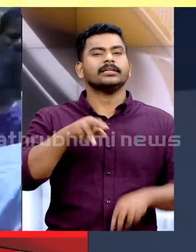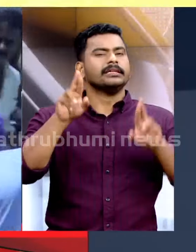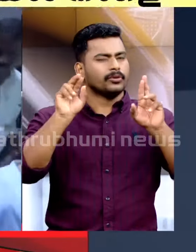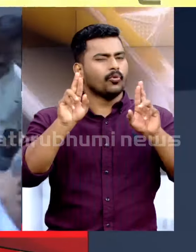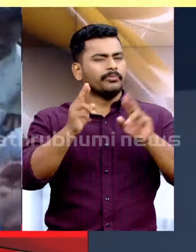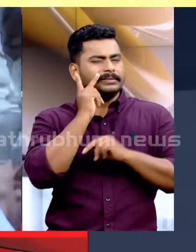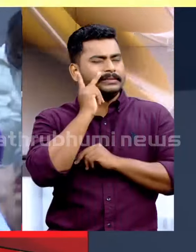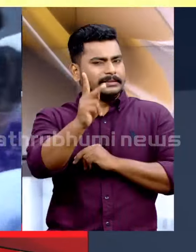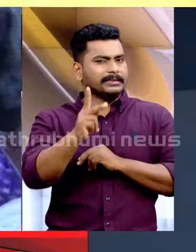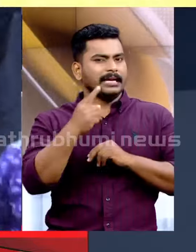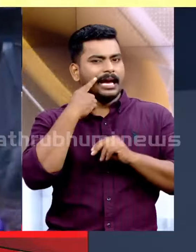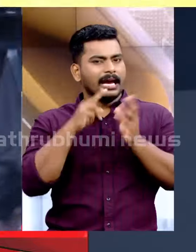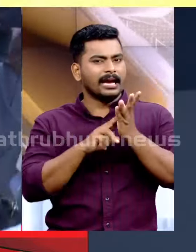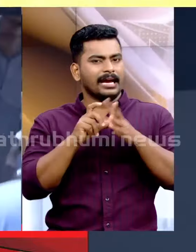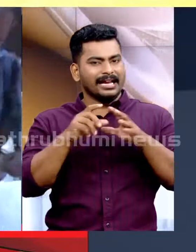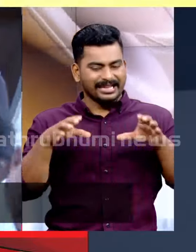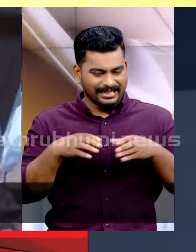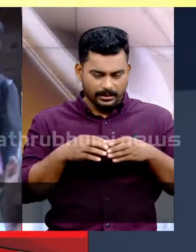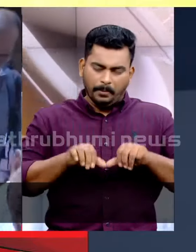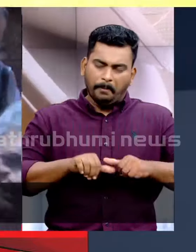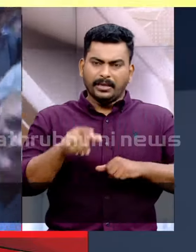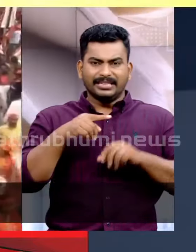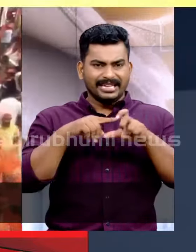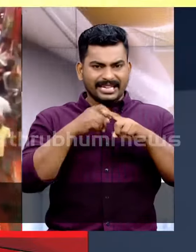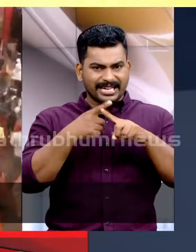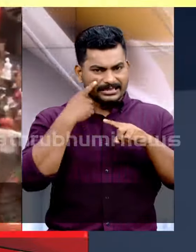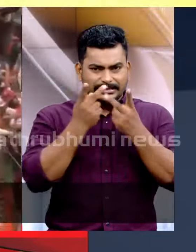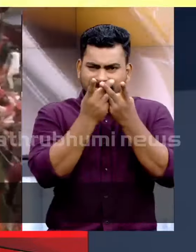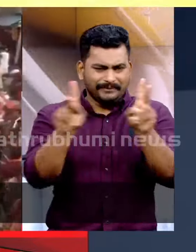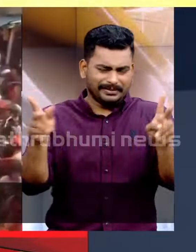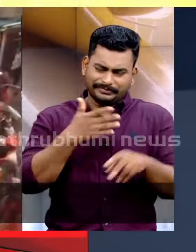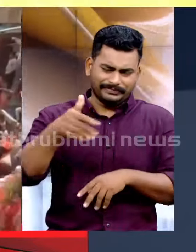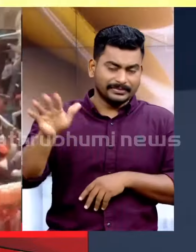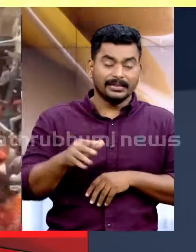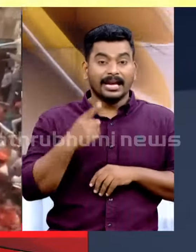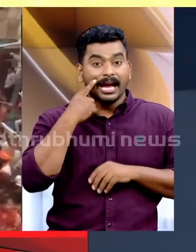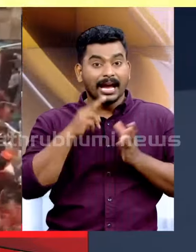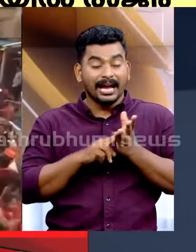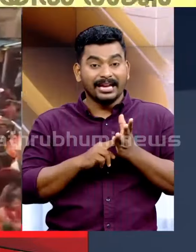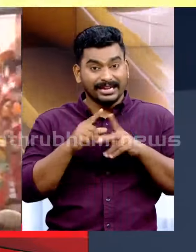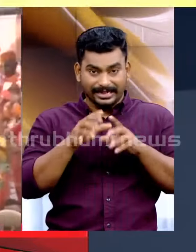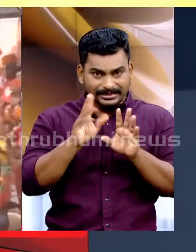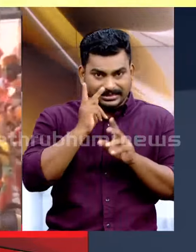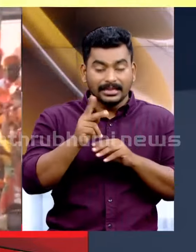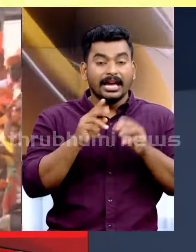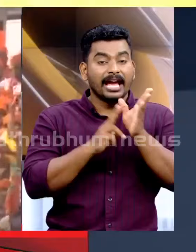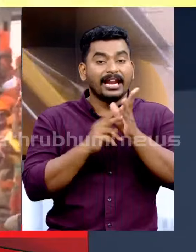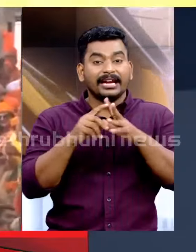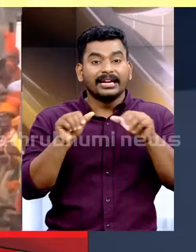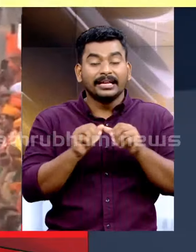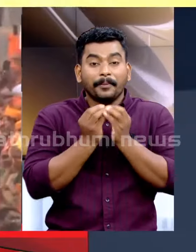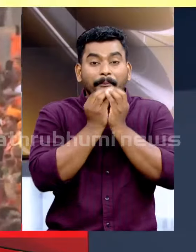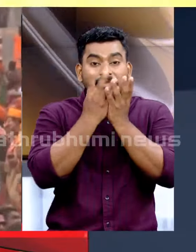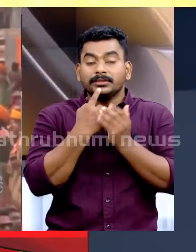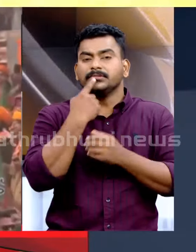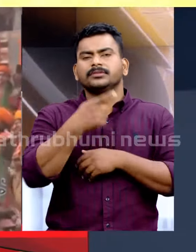completely the opposite of what the exit pole is saying മറുഭാഗത്ത് എൻഡിഎയിൽ ഉറച്ച ആത്മവിശ്വാസം കാണാം ജയിച്ചാൽ രാഷ്ട്രപതി